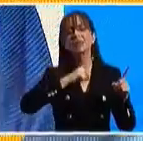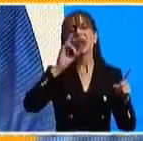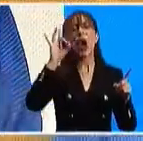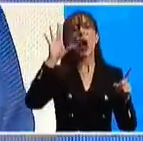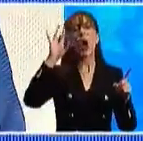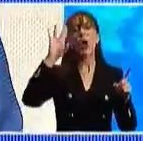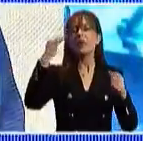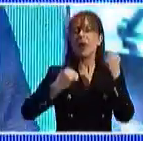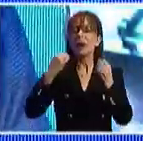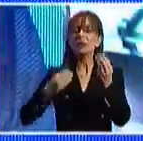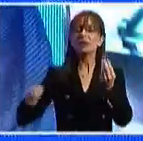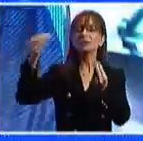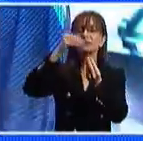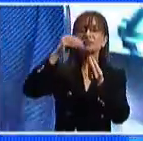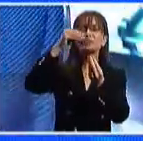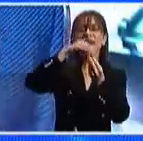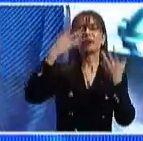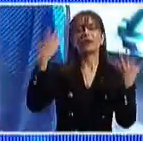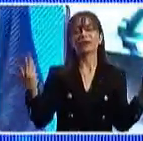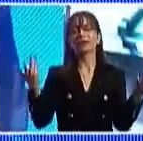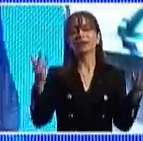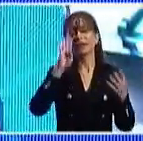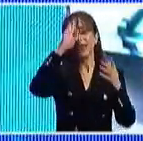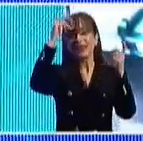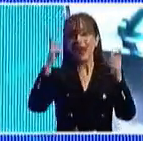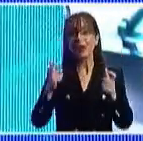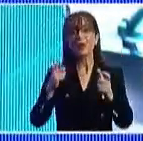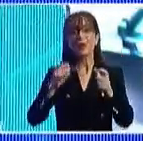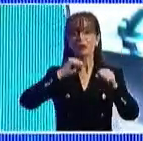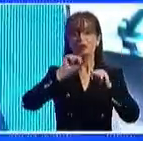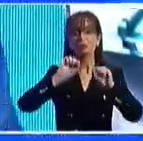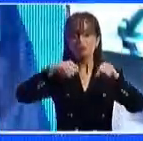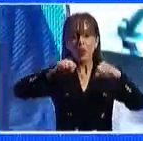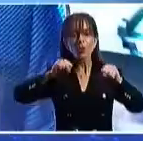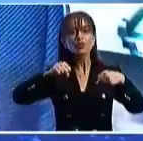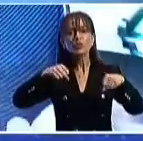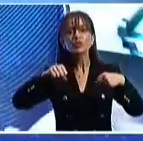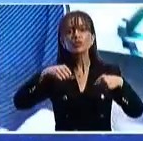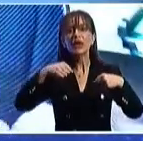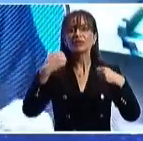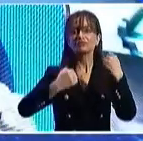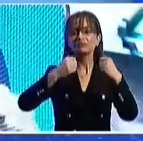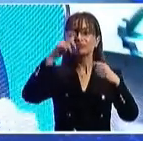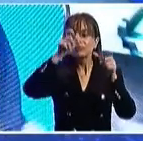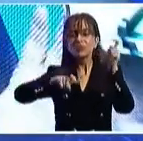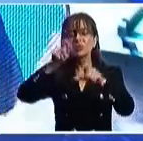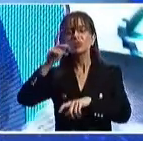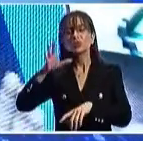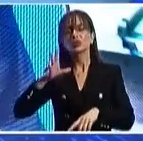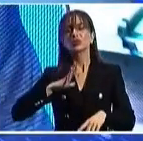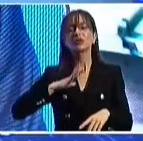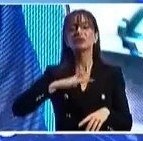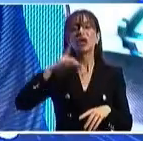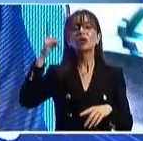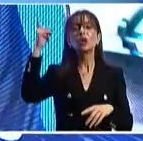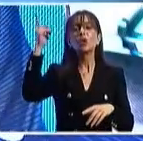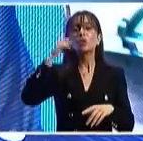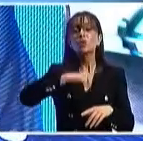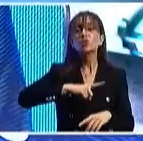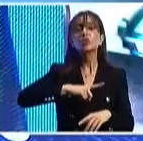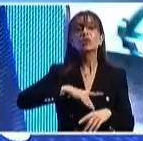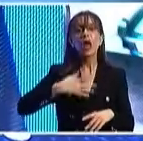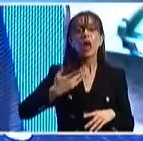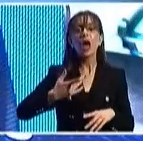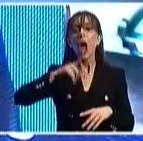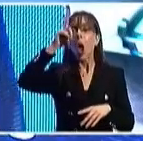de İstanbul'da motosiklet sürücülerimiz var. Motosiklet sayımız tam %119 artış gösterdi.